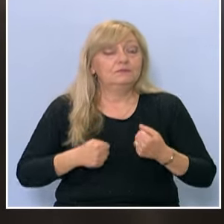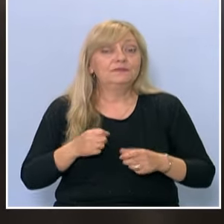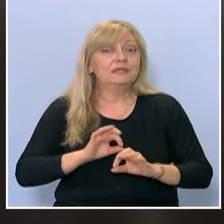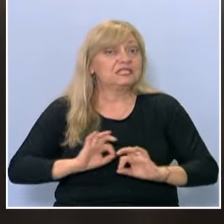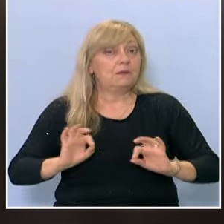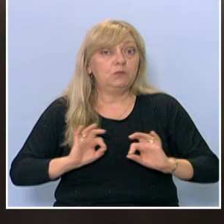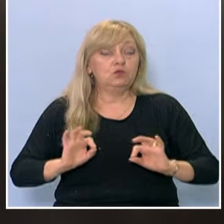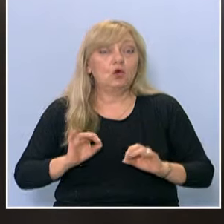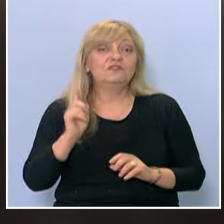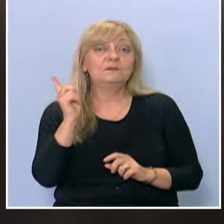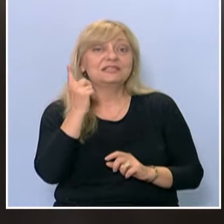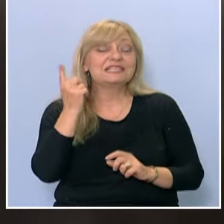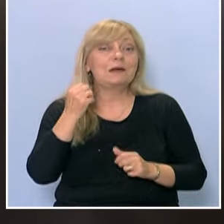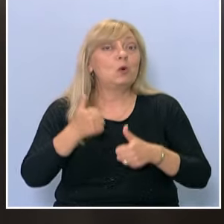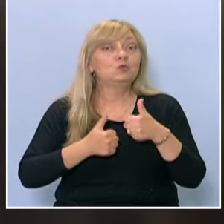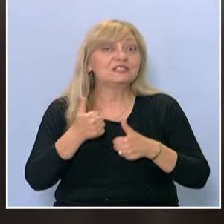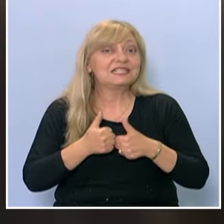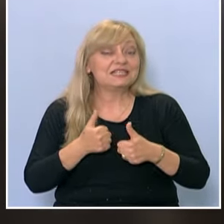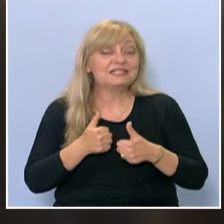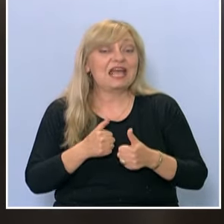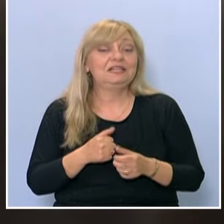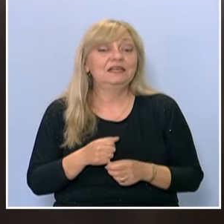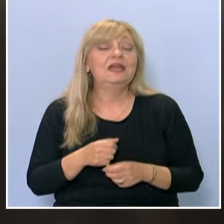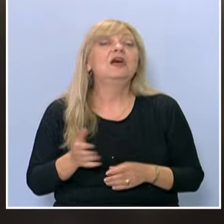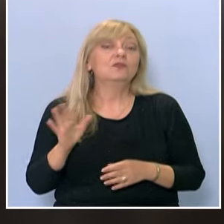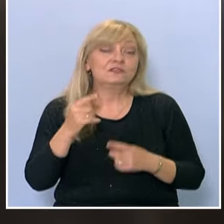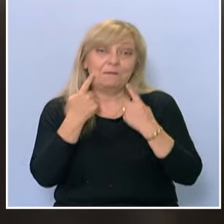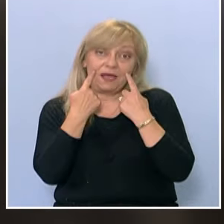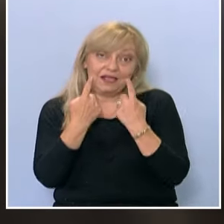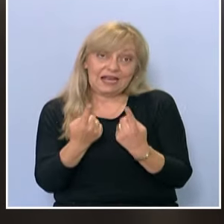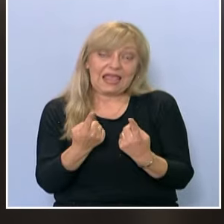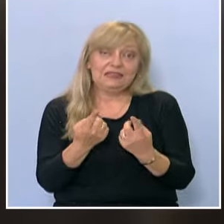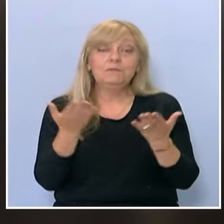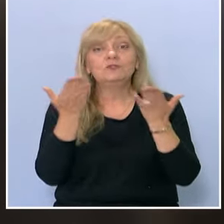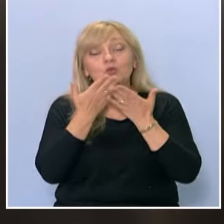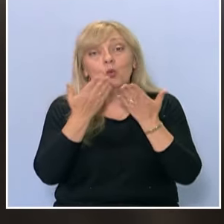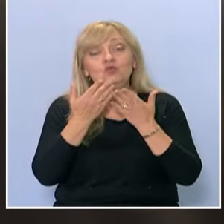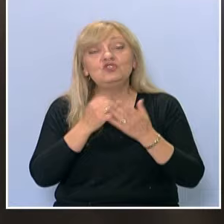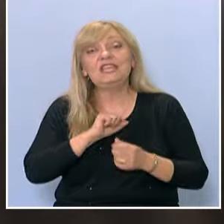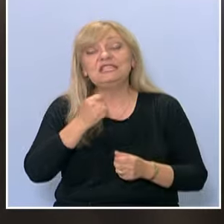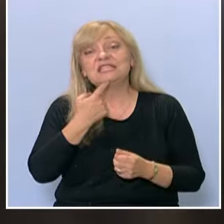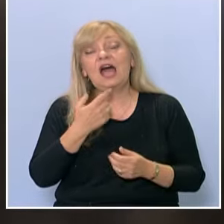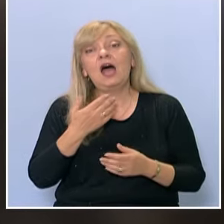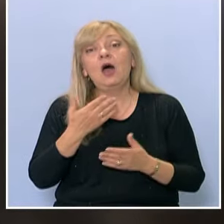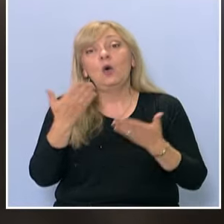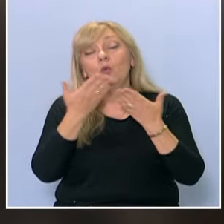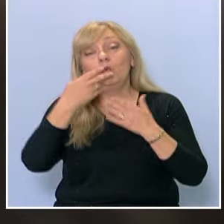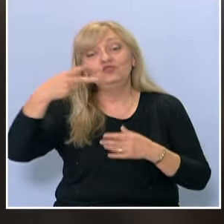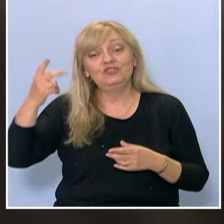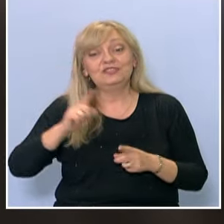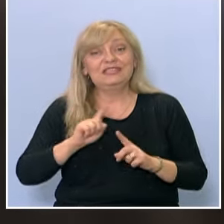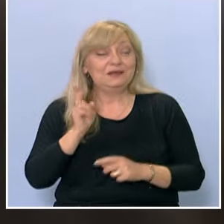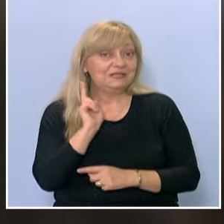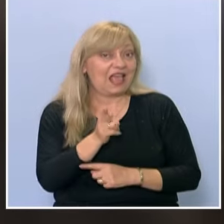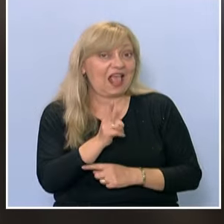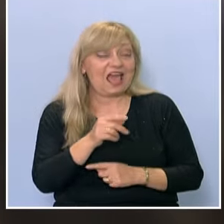за самото състезание. Но все пак гледам да си уча и за училище, за да не ми се карат